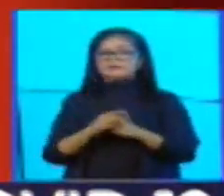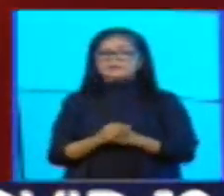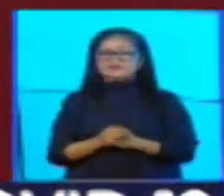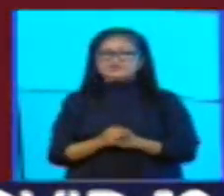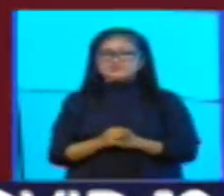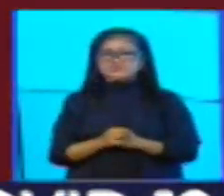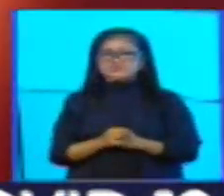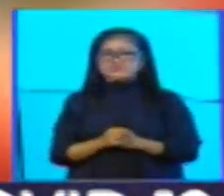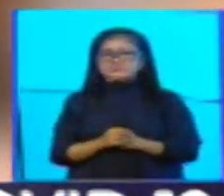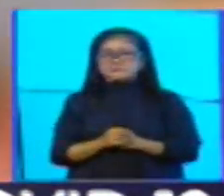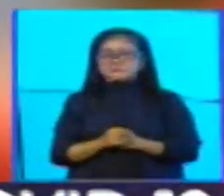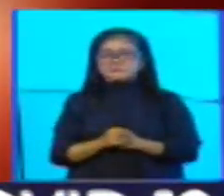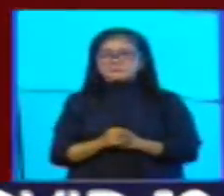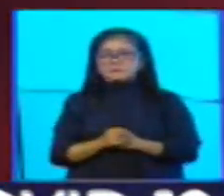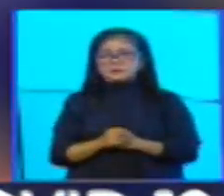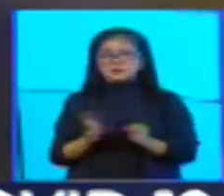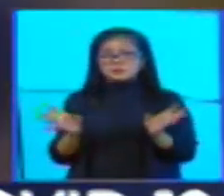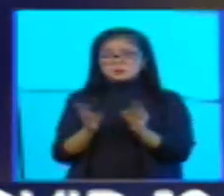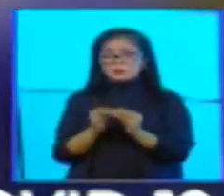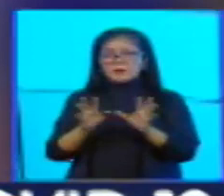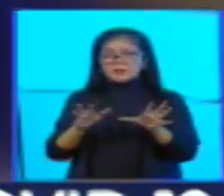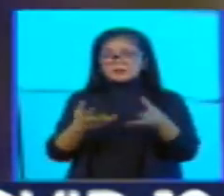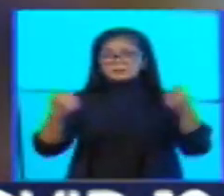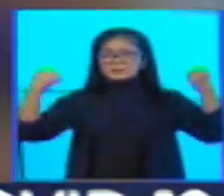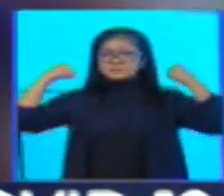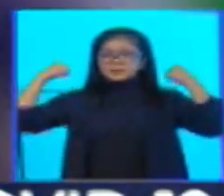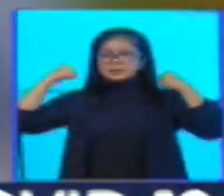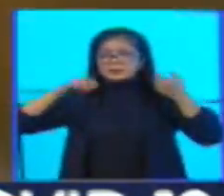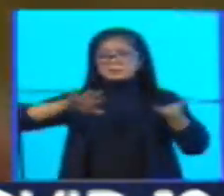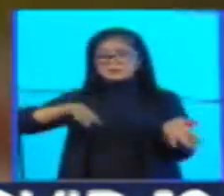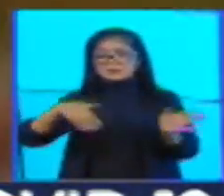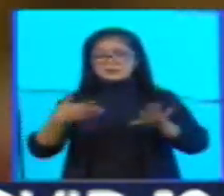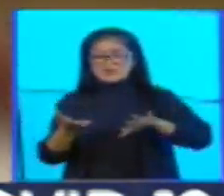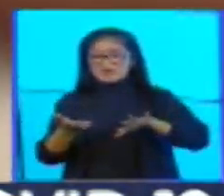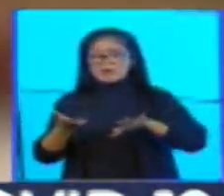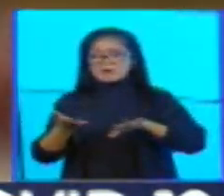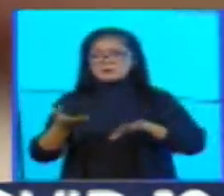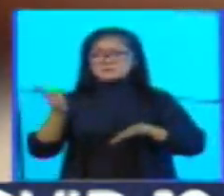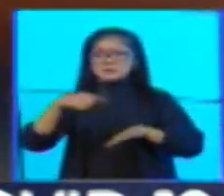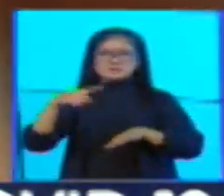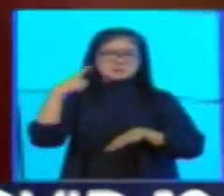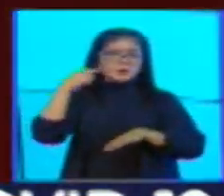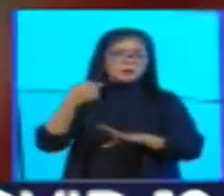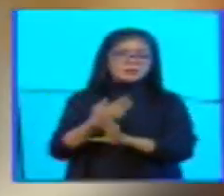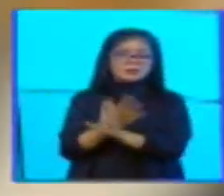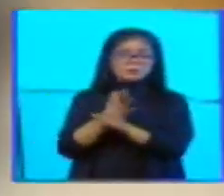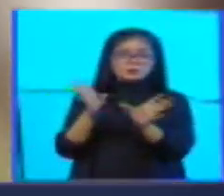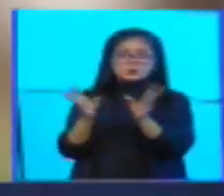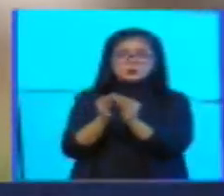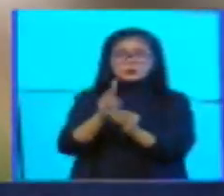Dengan kembali meninggalnya perawat, semakin menambah daftar panjang perawat di Jawa Timur yang meninggal dunia akibat COVID-19 menjadi 200